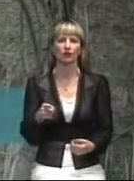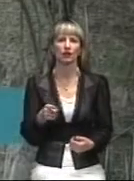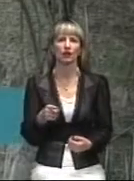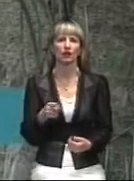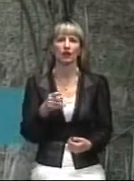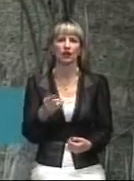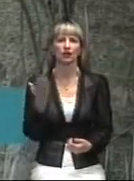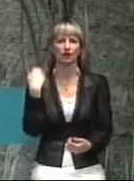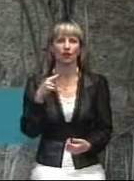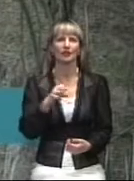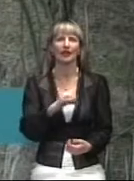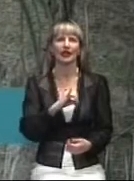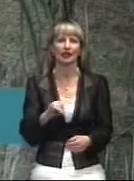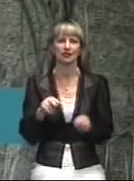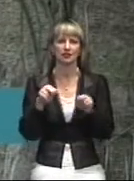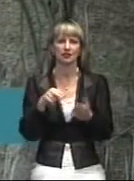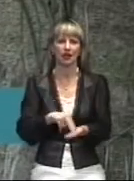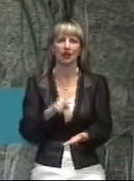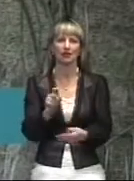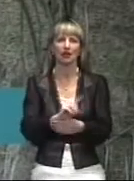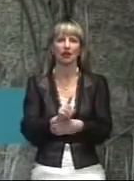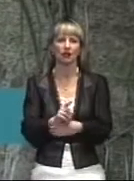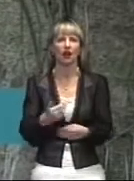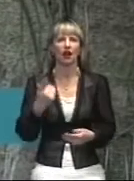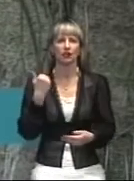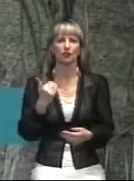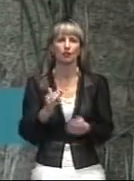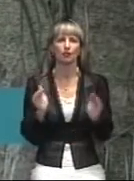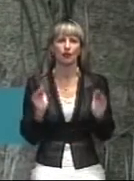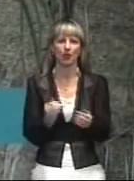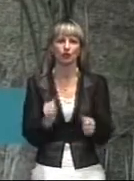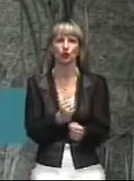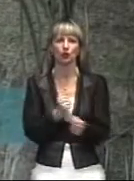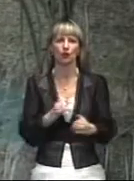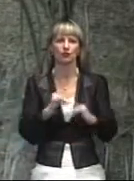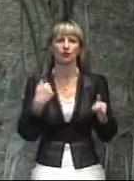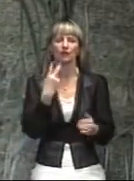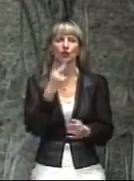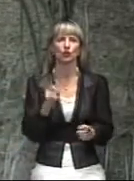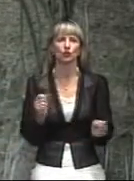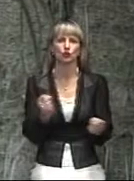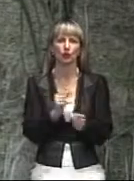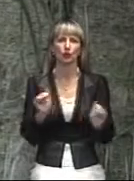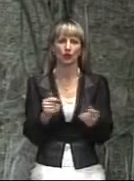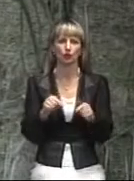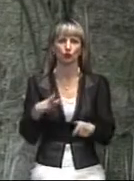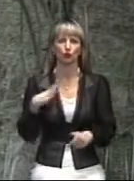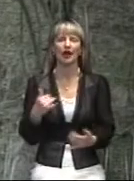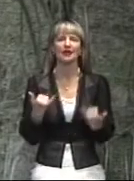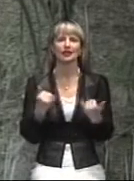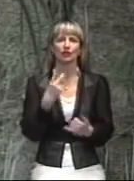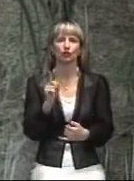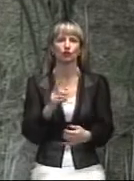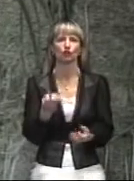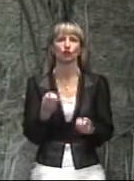За часів ДАІ тут стояли з радарами. Тоді якось менше перевищень швидкості було. Тоді я помічав, що швидкість менше тут була. А зараз дивлюсь,